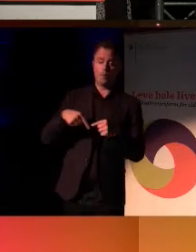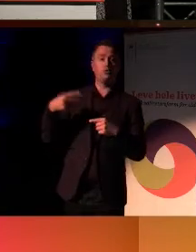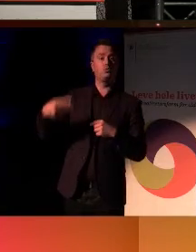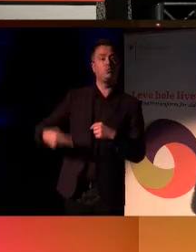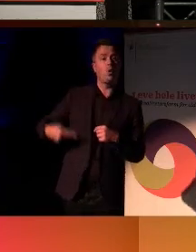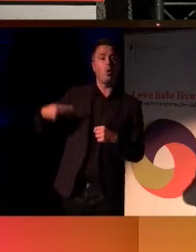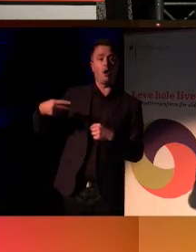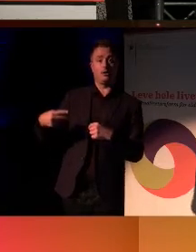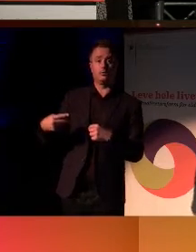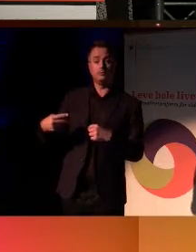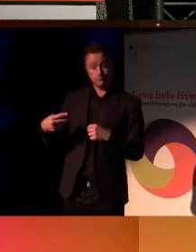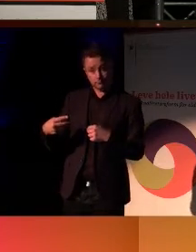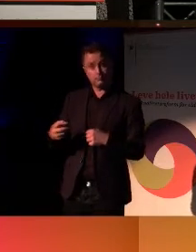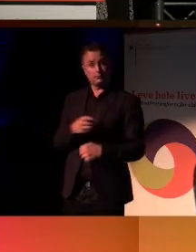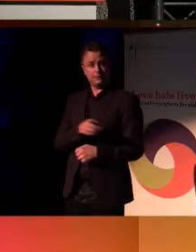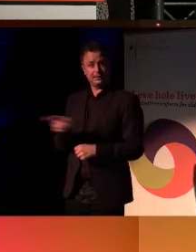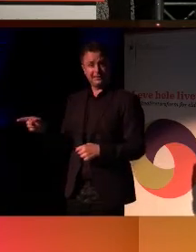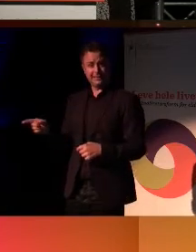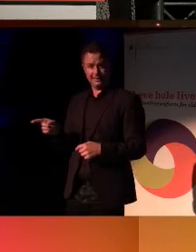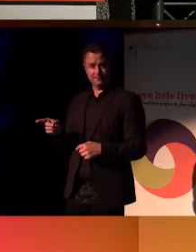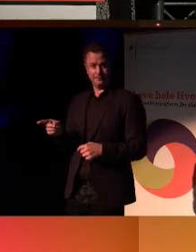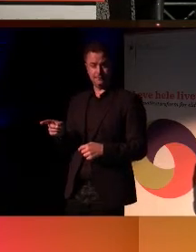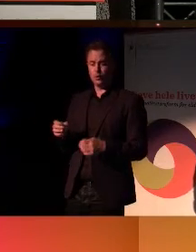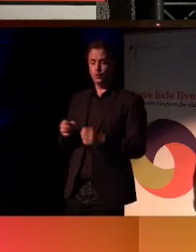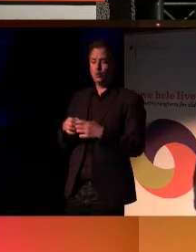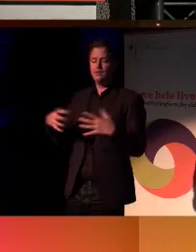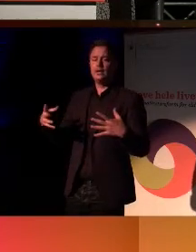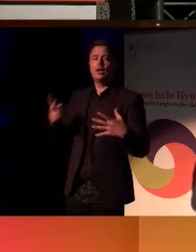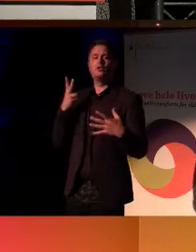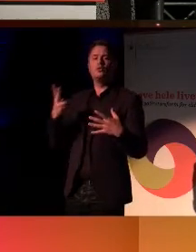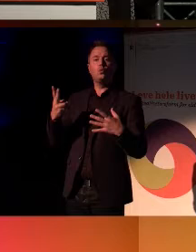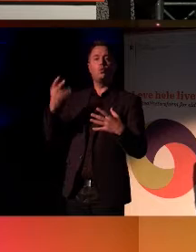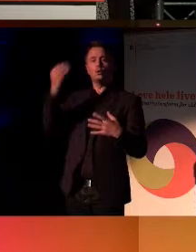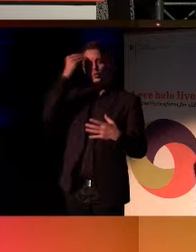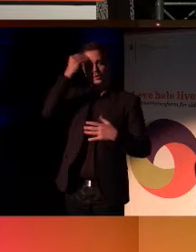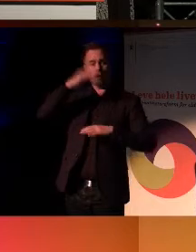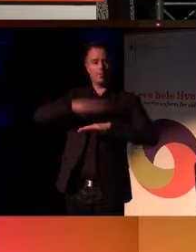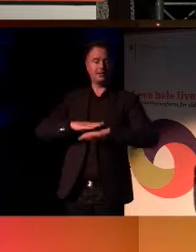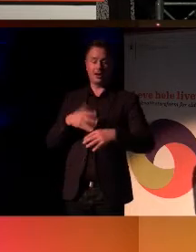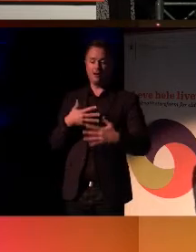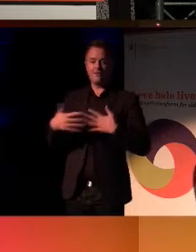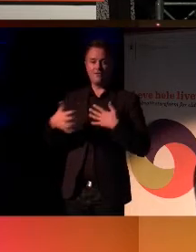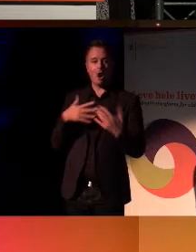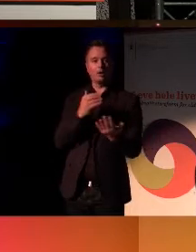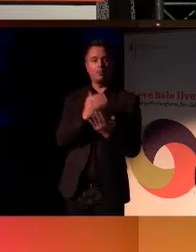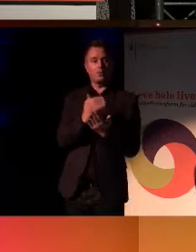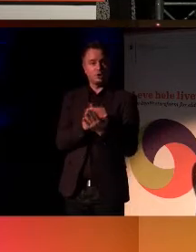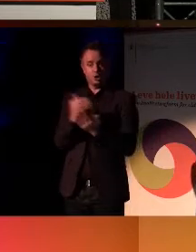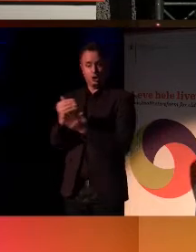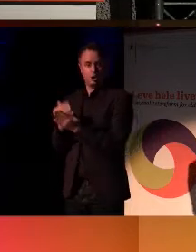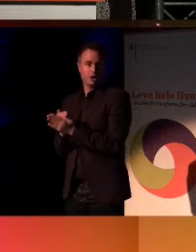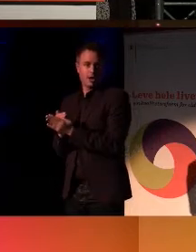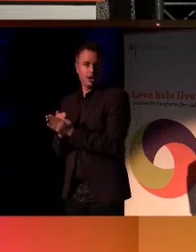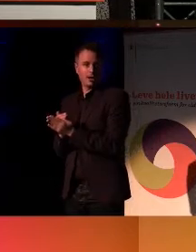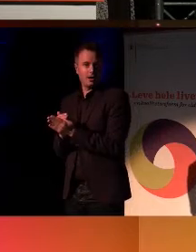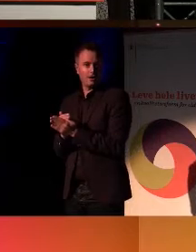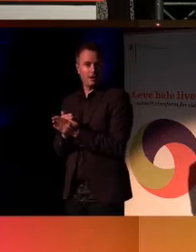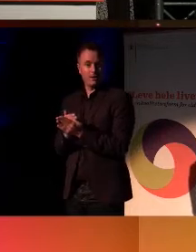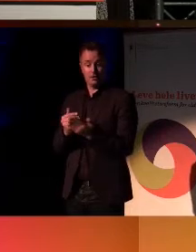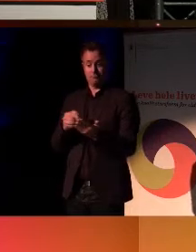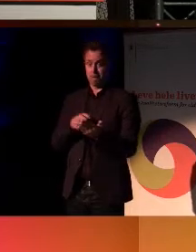toårsperiode så utviklet de to kunnskapsbaserte fagprosedyrer og fikk